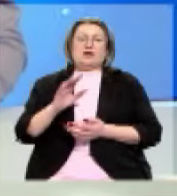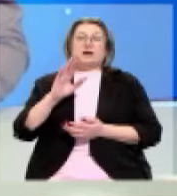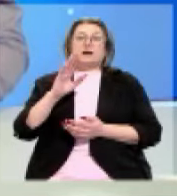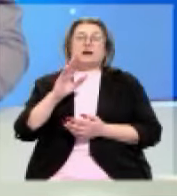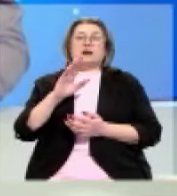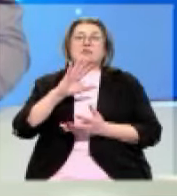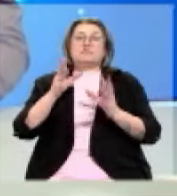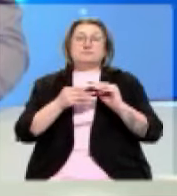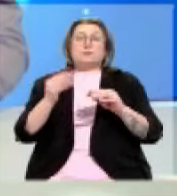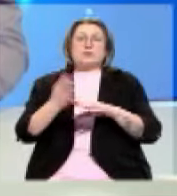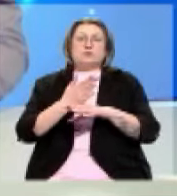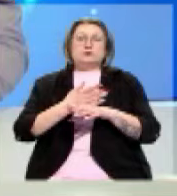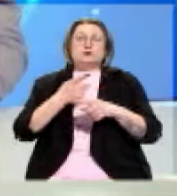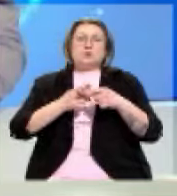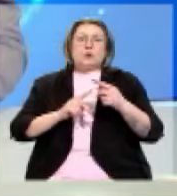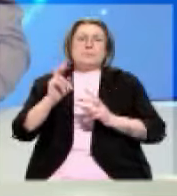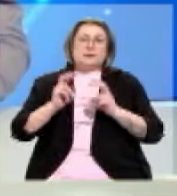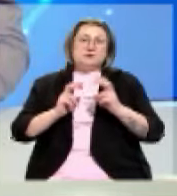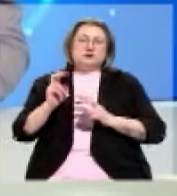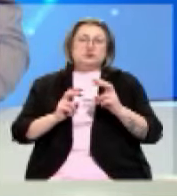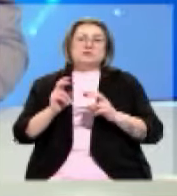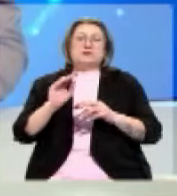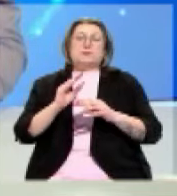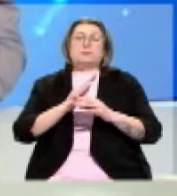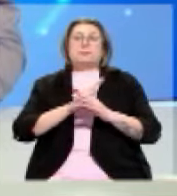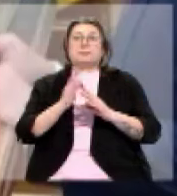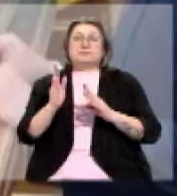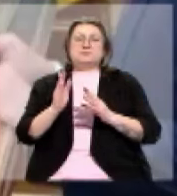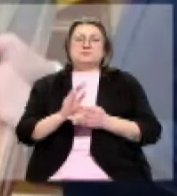3%, тұрғын үйді пайдалануға беру көлемі 5% өскен.